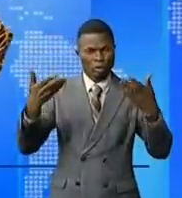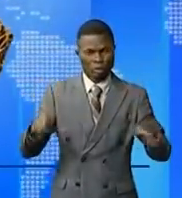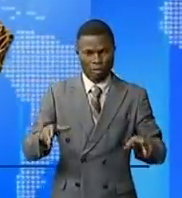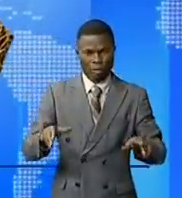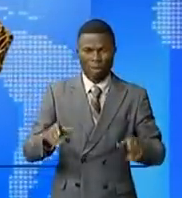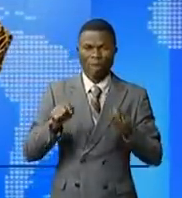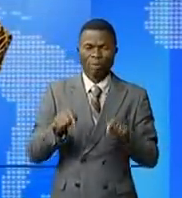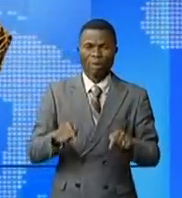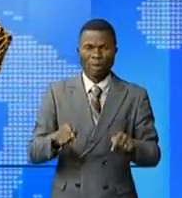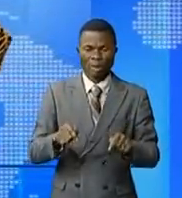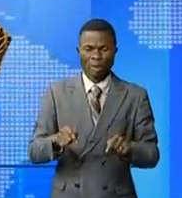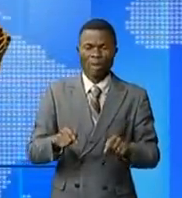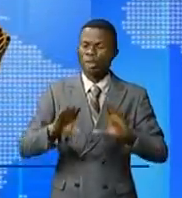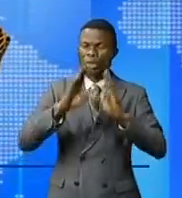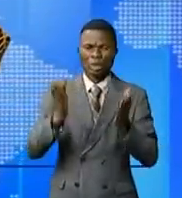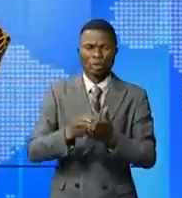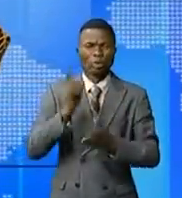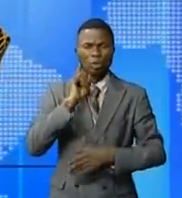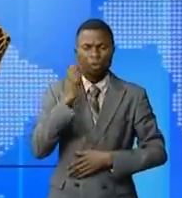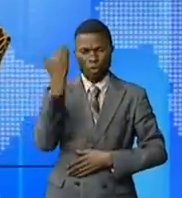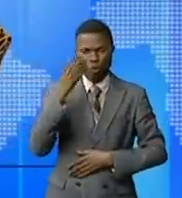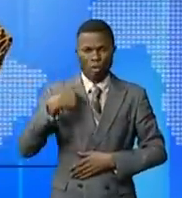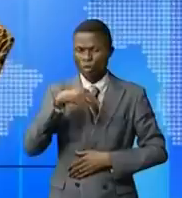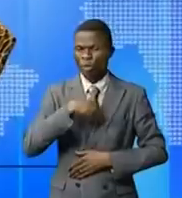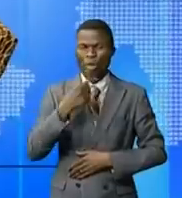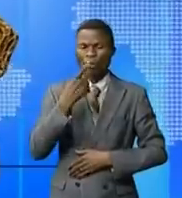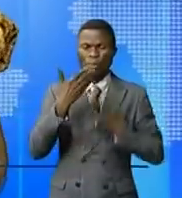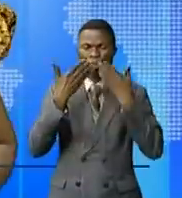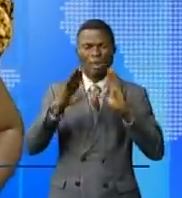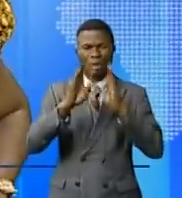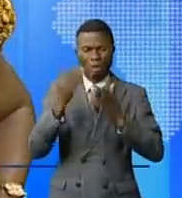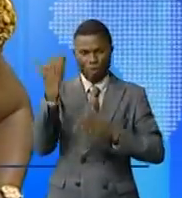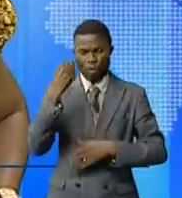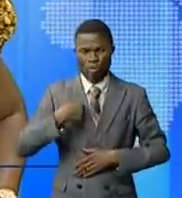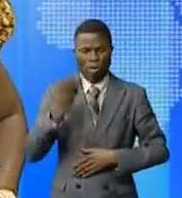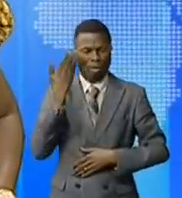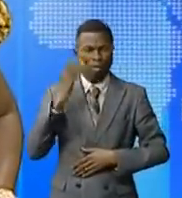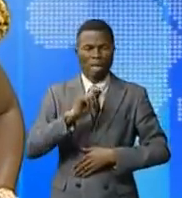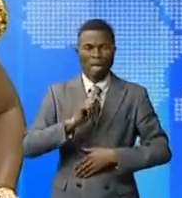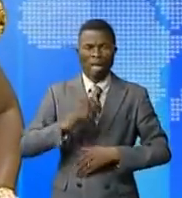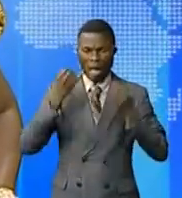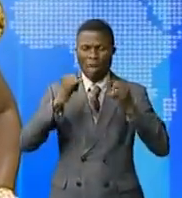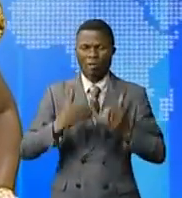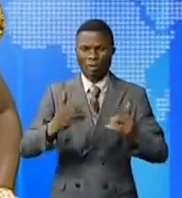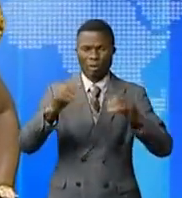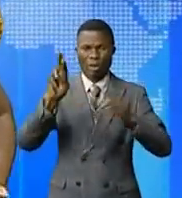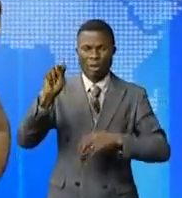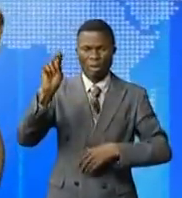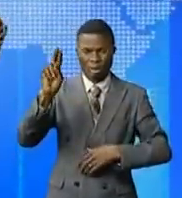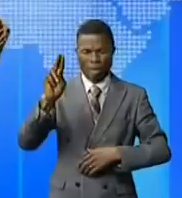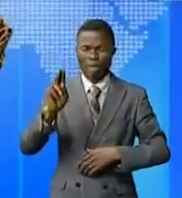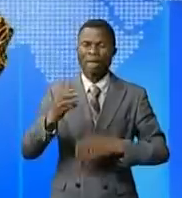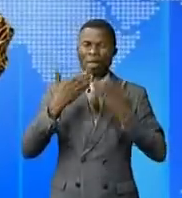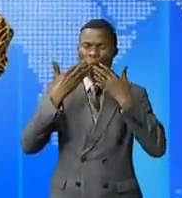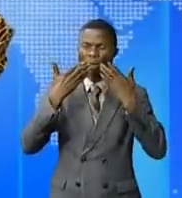à ce journal. Au nom de toute l'équipe, nous vous disons merci de nous avoir suivis. L'actualité continue sur nos antennes. 20h,